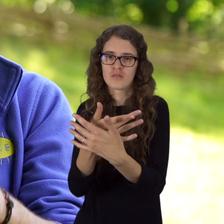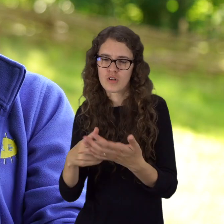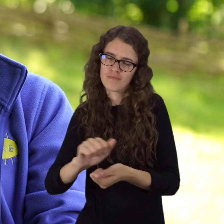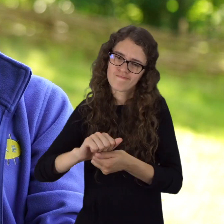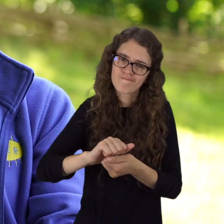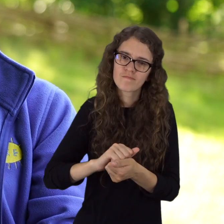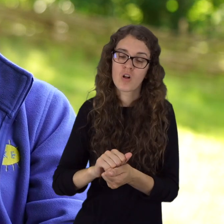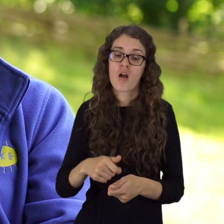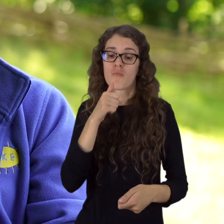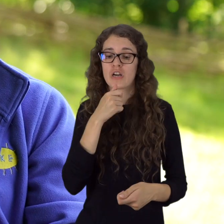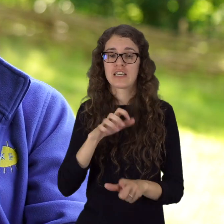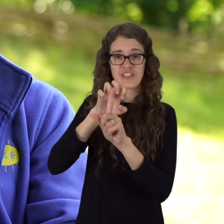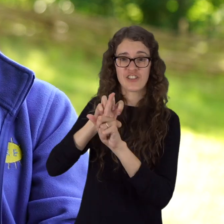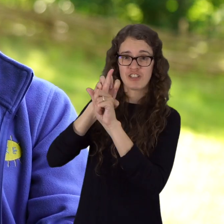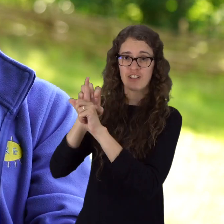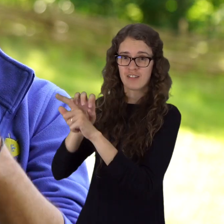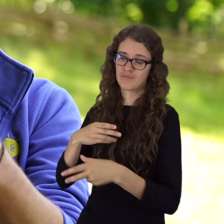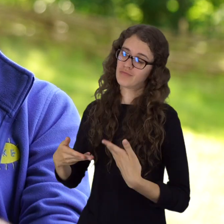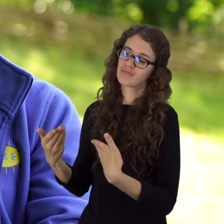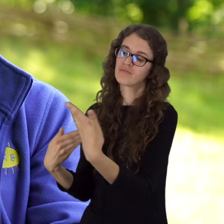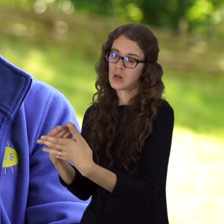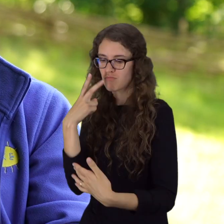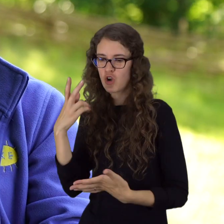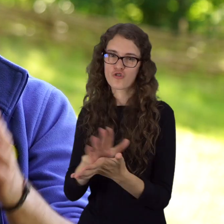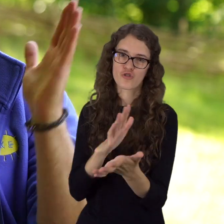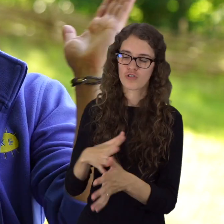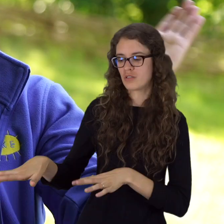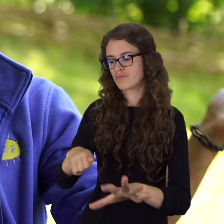į žygį, turim su savimi ir šiukšlių maišų, matom